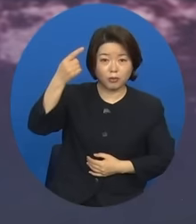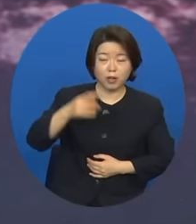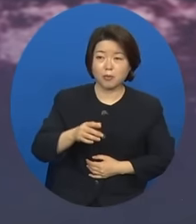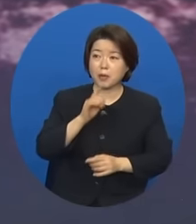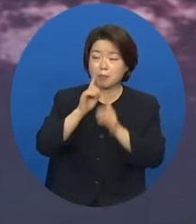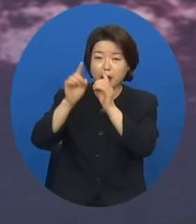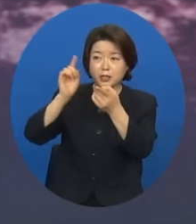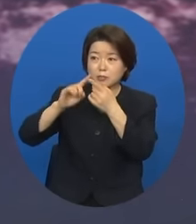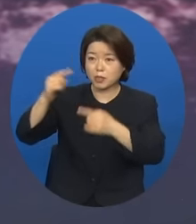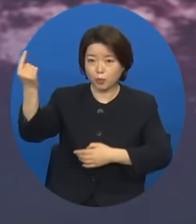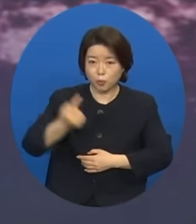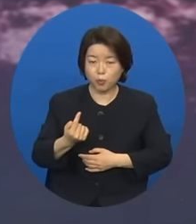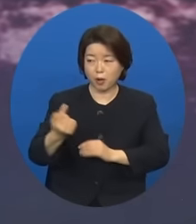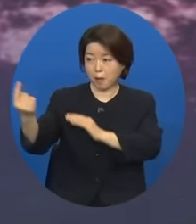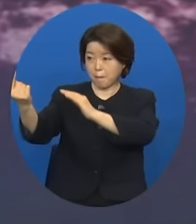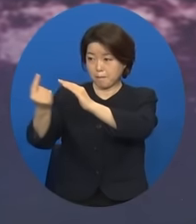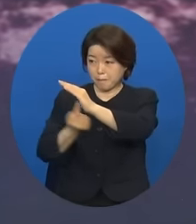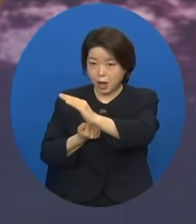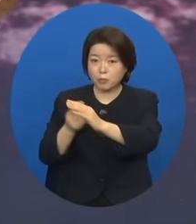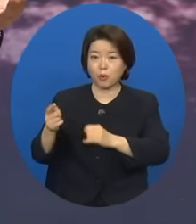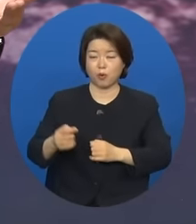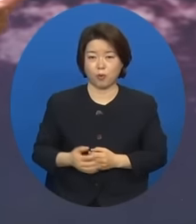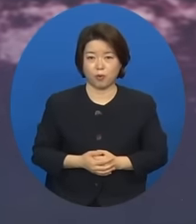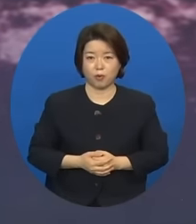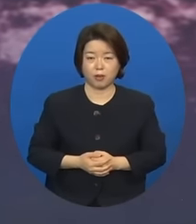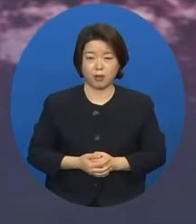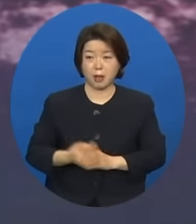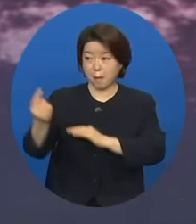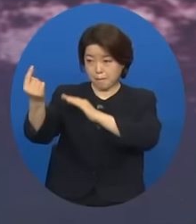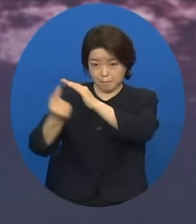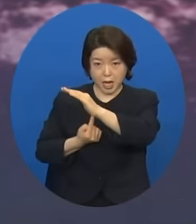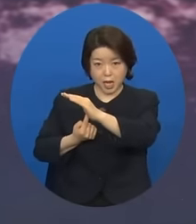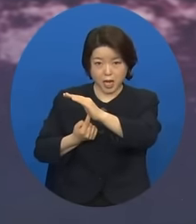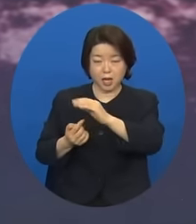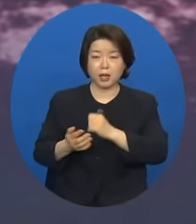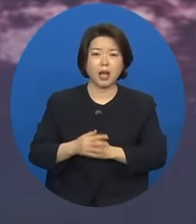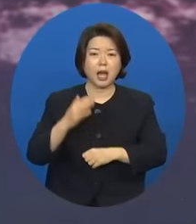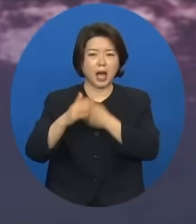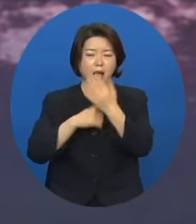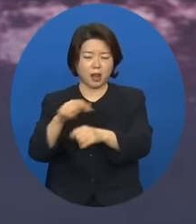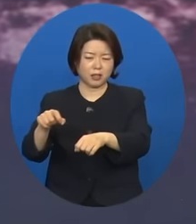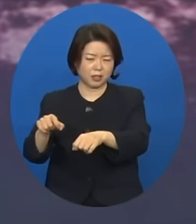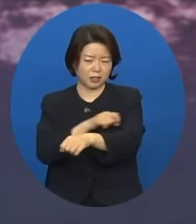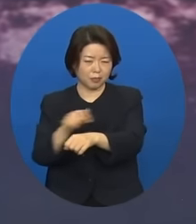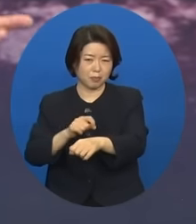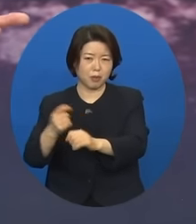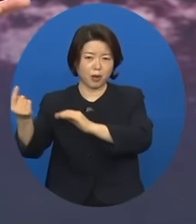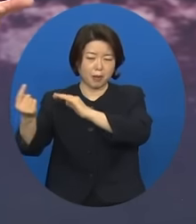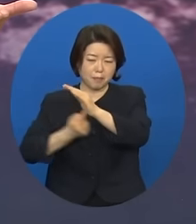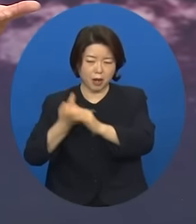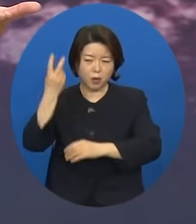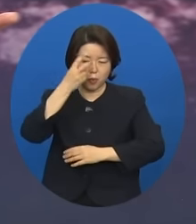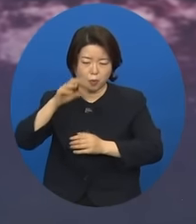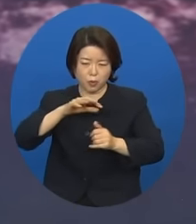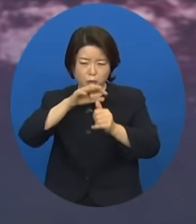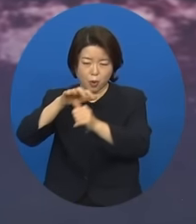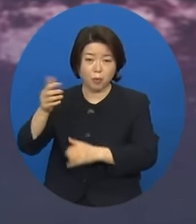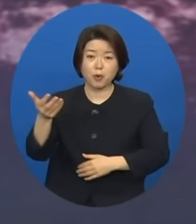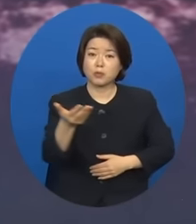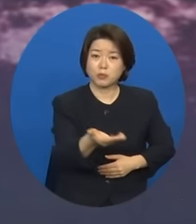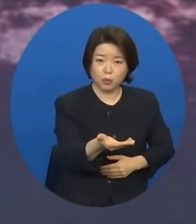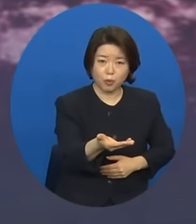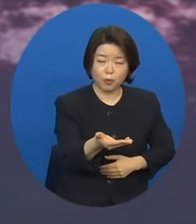오십니다 방문하죠 그것을 카드라고 했어요 하나님의 특별한 방문과 보심 그래서